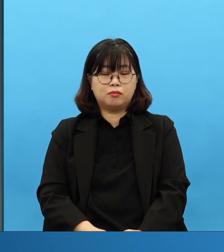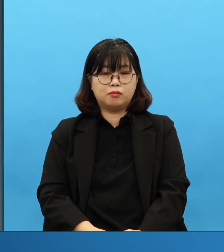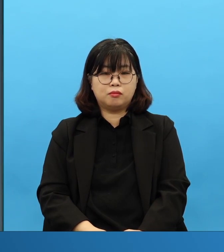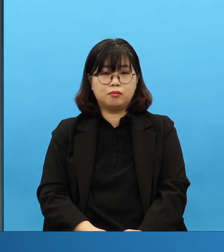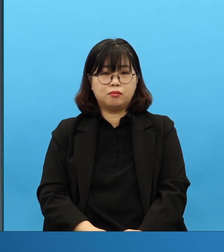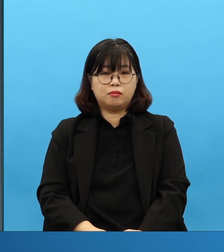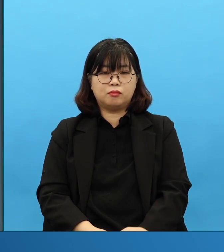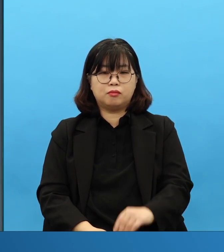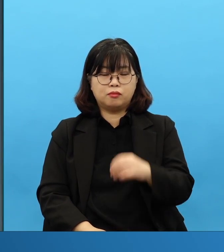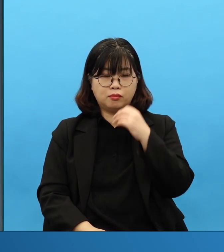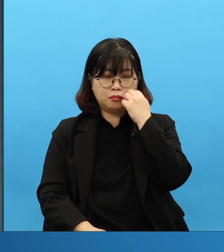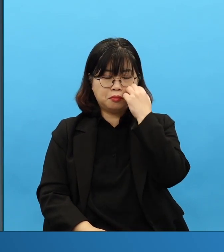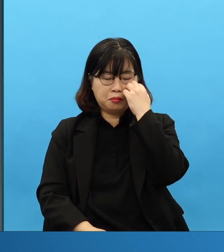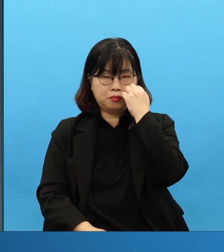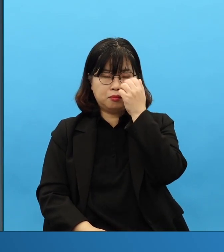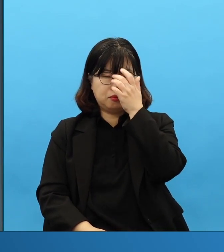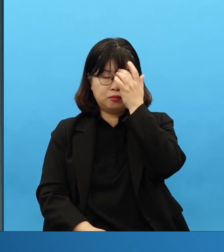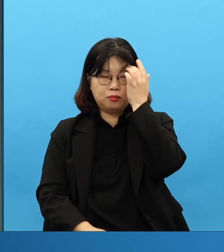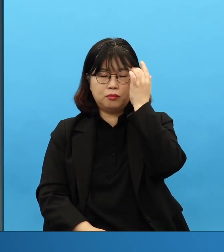렘넌트에게 각인된 것은